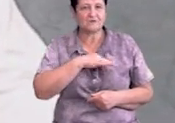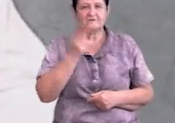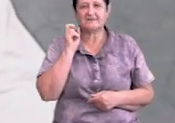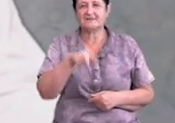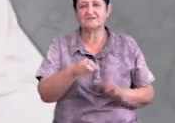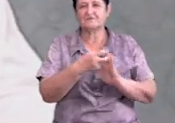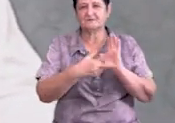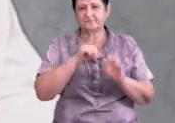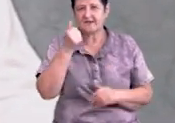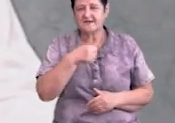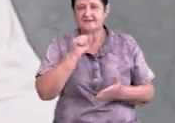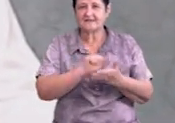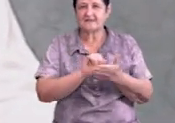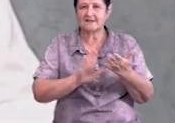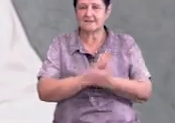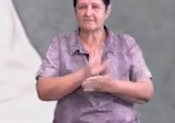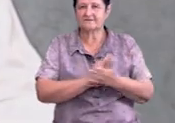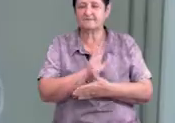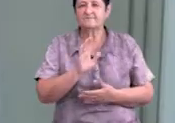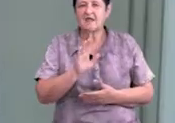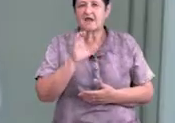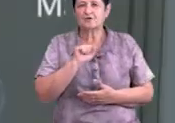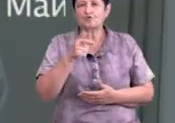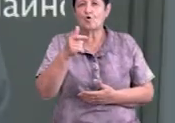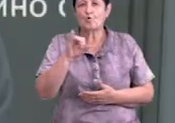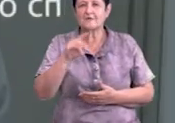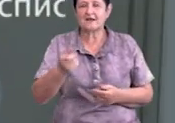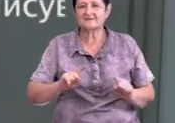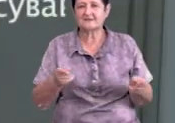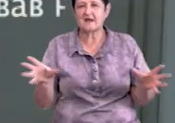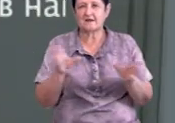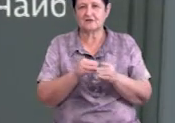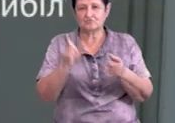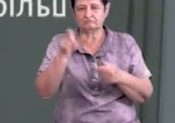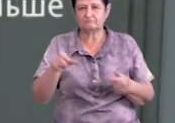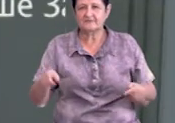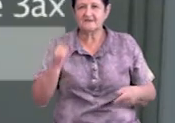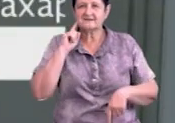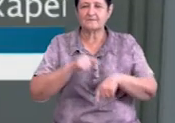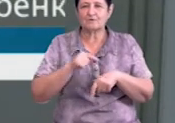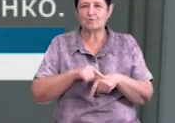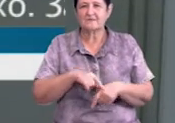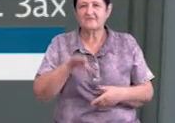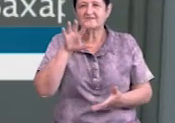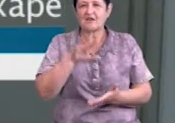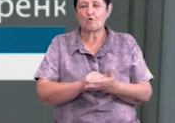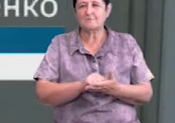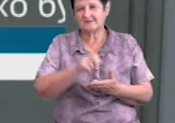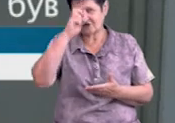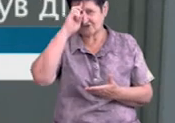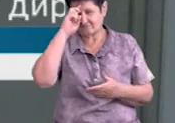2018 році, за даними ЗМІ, Анатолія Гунька затримали разом із групою осіб за підозру у захопленні державного